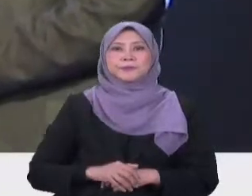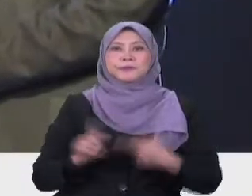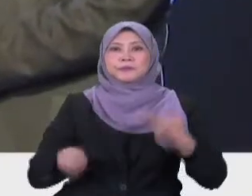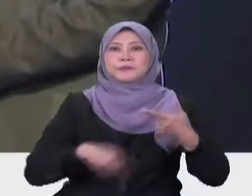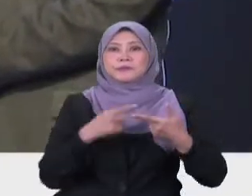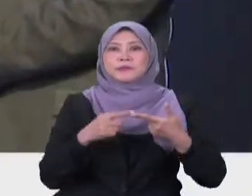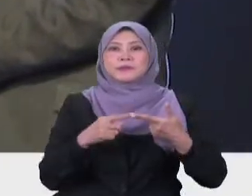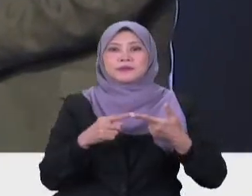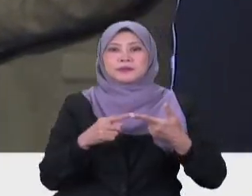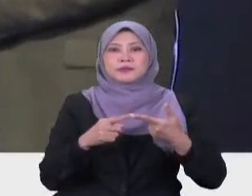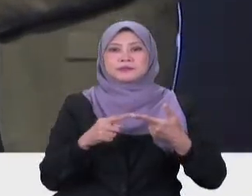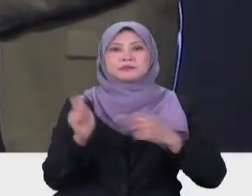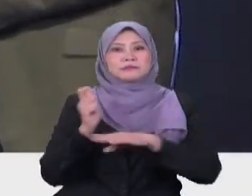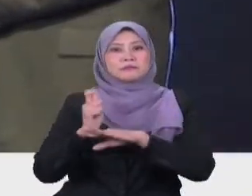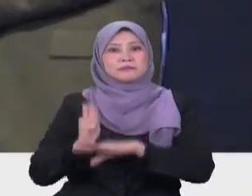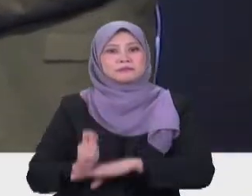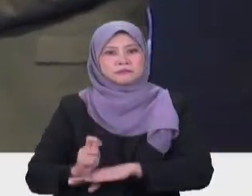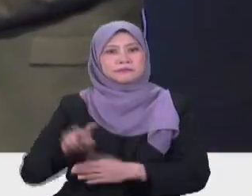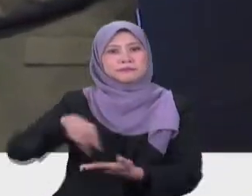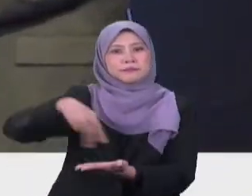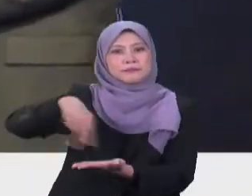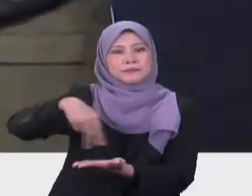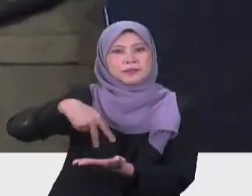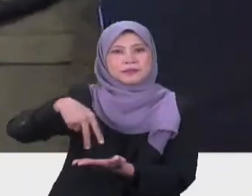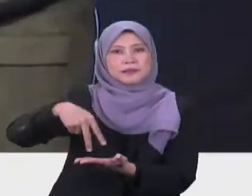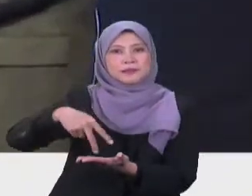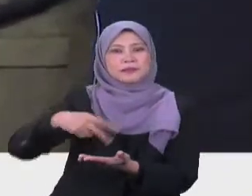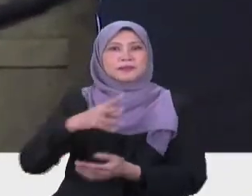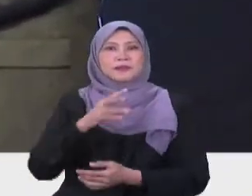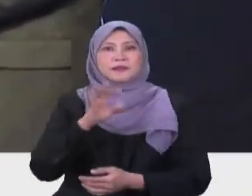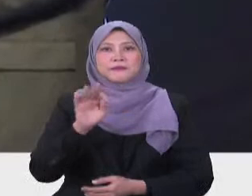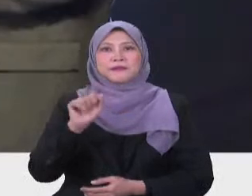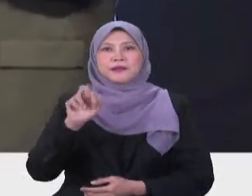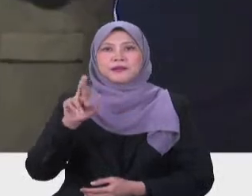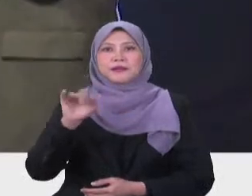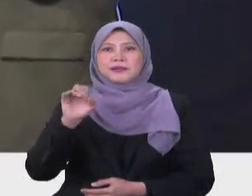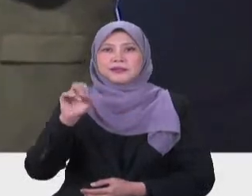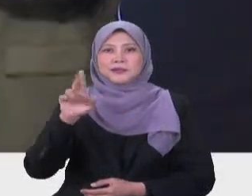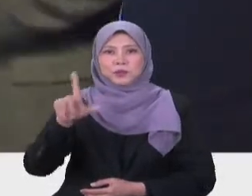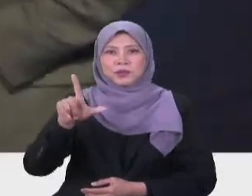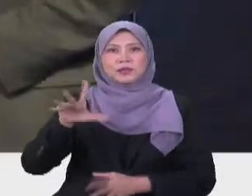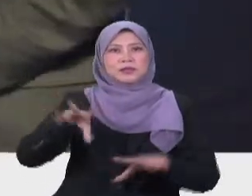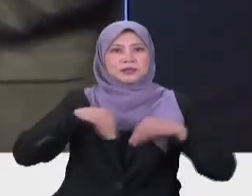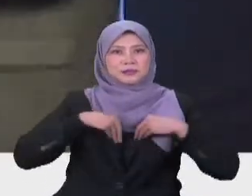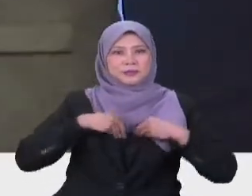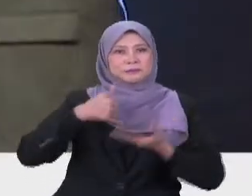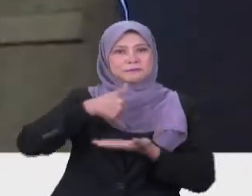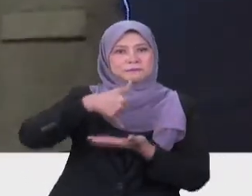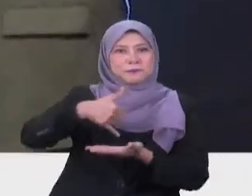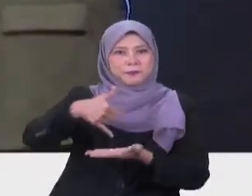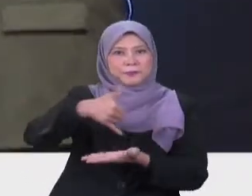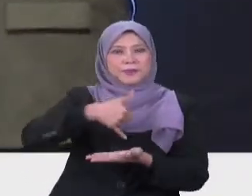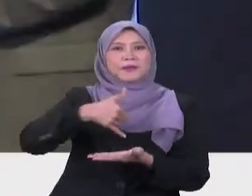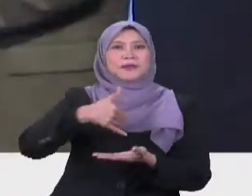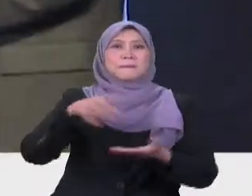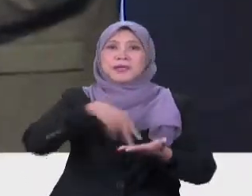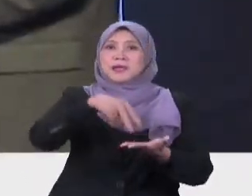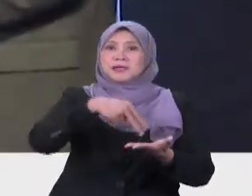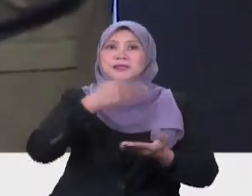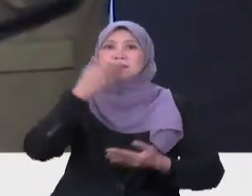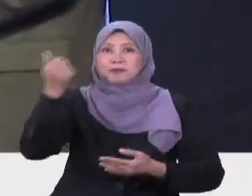kontra kontemporari tradisional tari menyaksikan faridul Hakim sebagai Penegak Anugerah koreografi terbaik